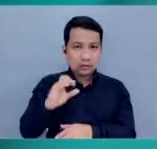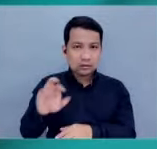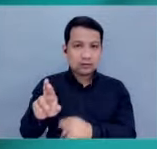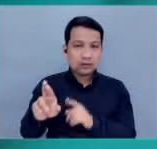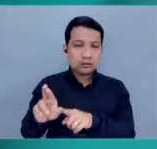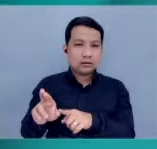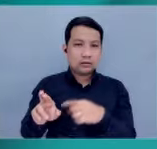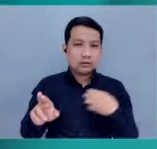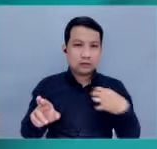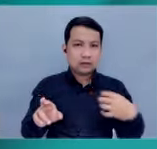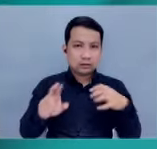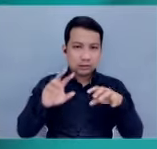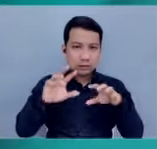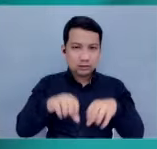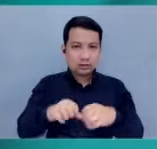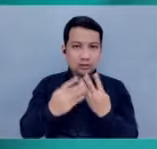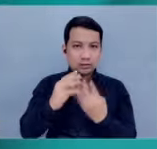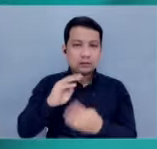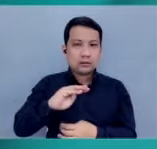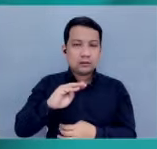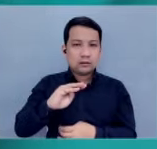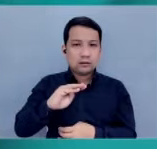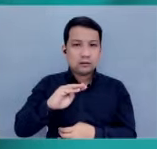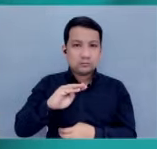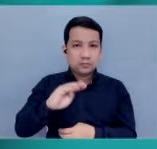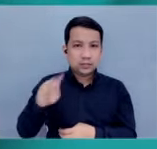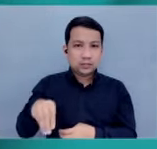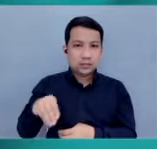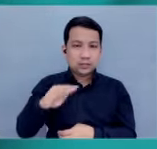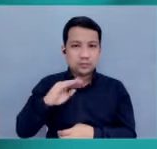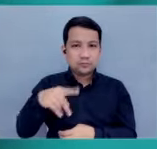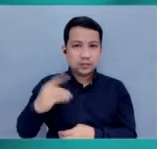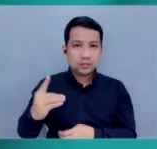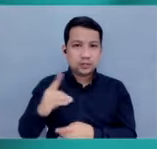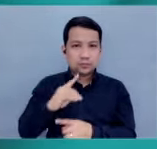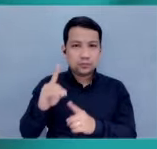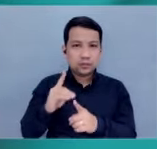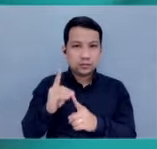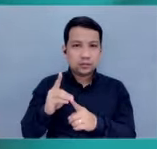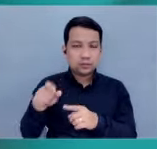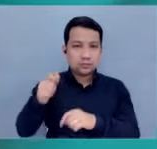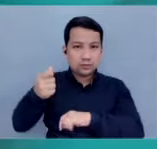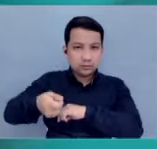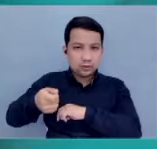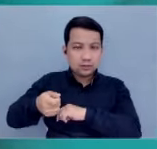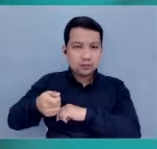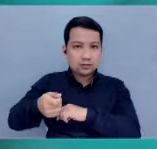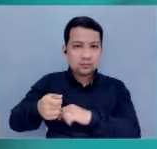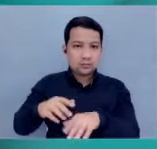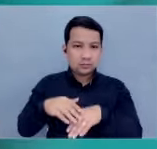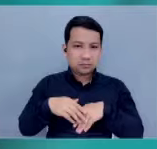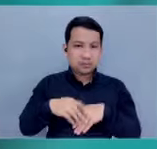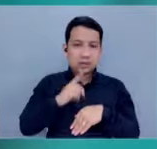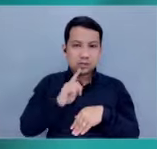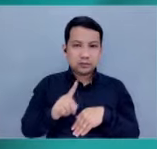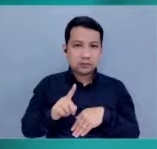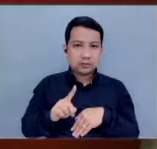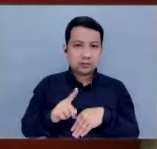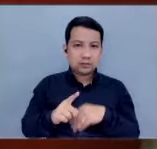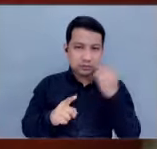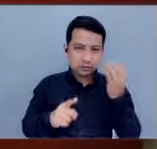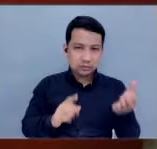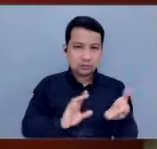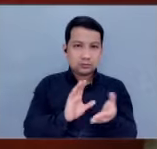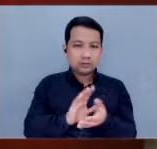siya sa Manila Police Headquarters habang hinihintay ang petsa ng pagdinig sa kaso. Tumanggi namang magbigay ng pahayag ang